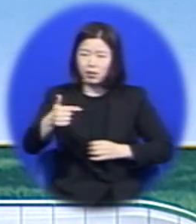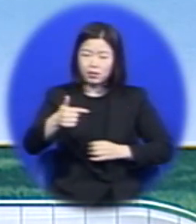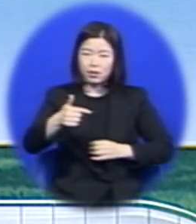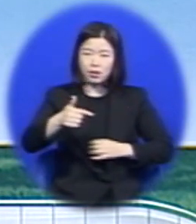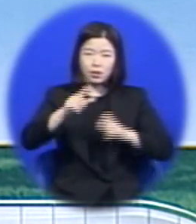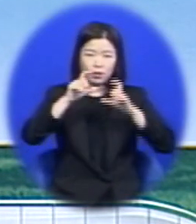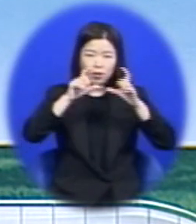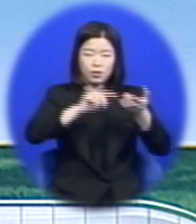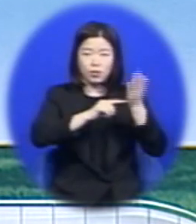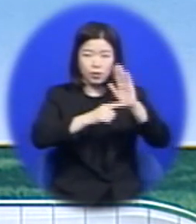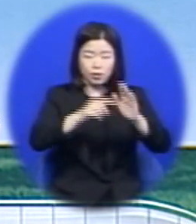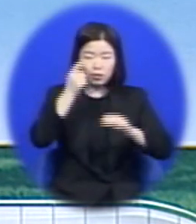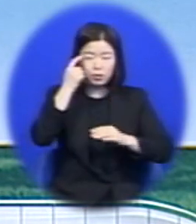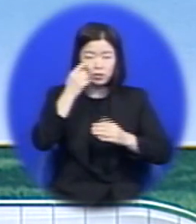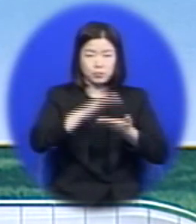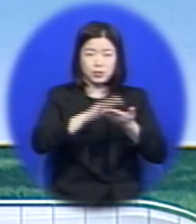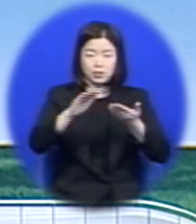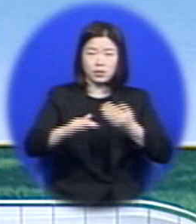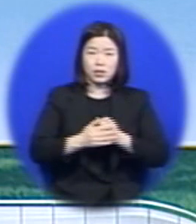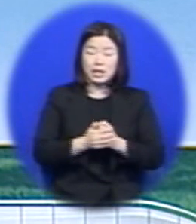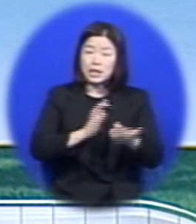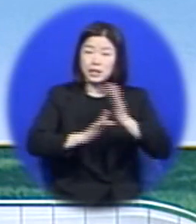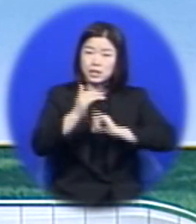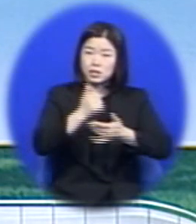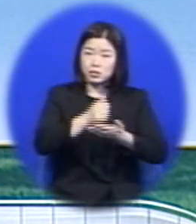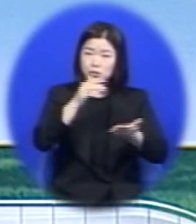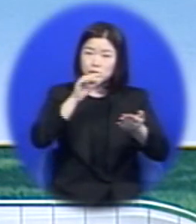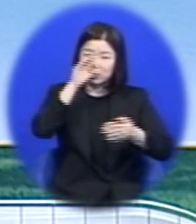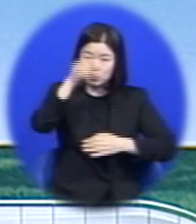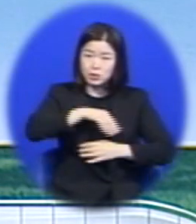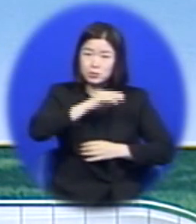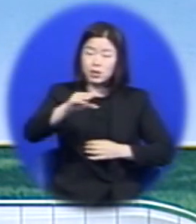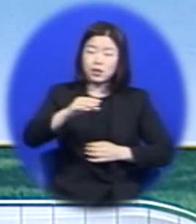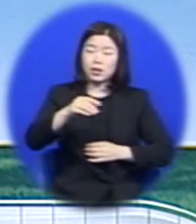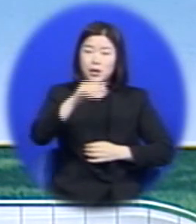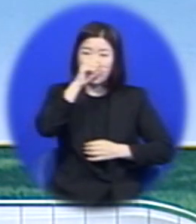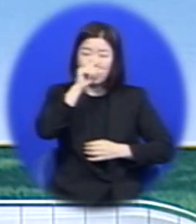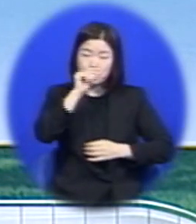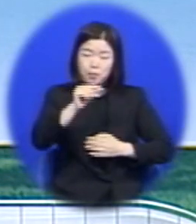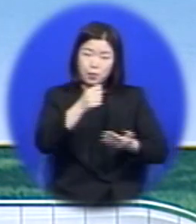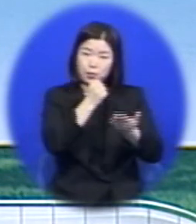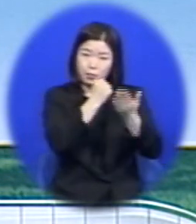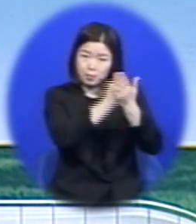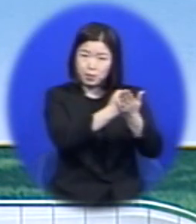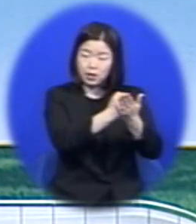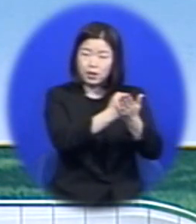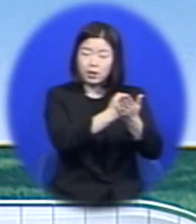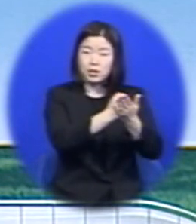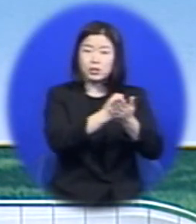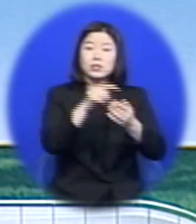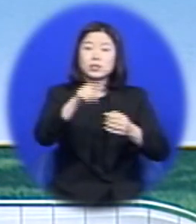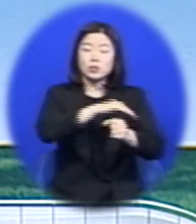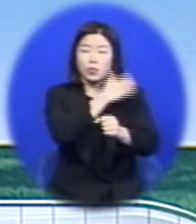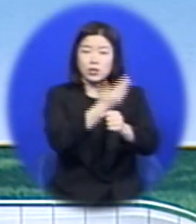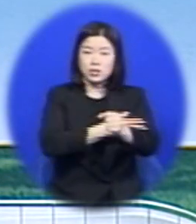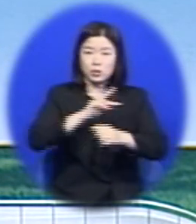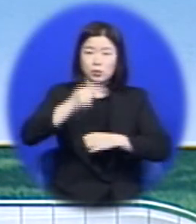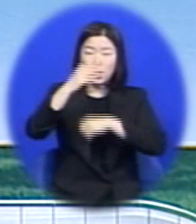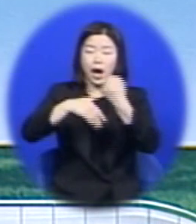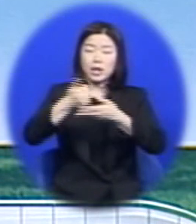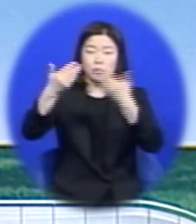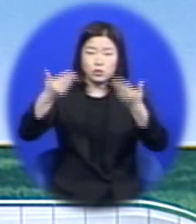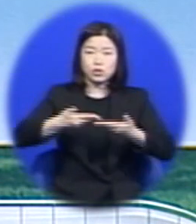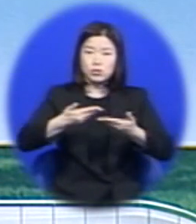언급이시죠. 예수님을 십자가에 못 박아 죽일 그 권세도 하나님이 주신 것이라고 인정하셨어요. 그리고